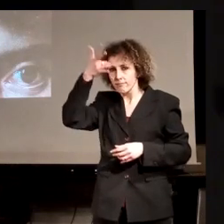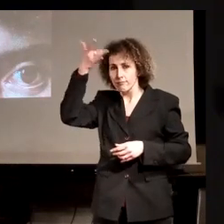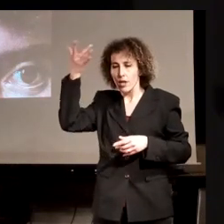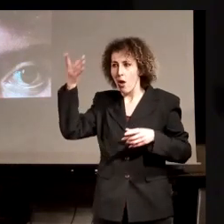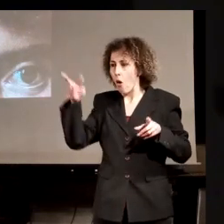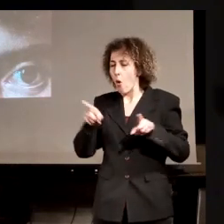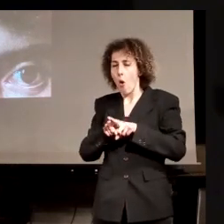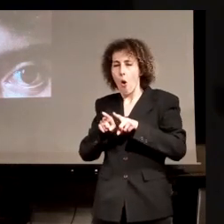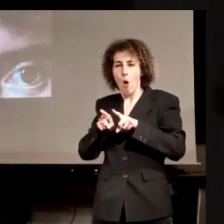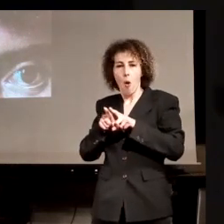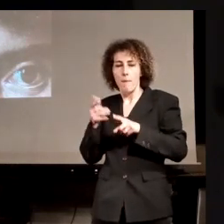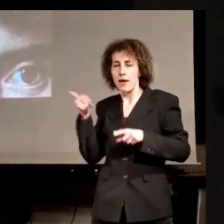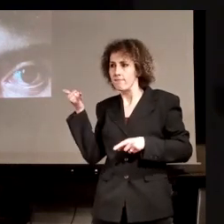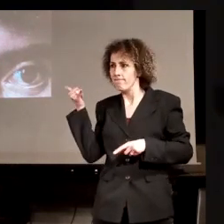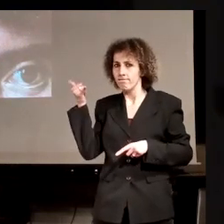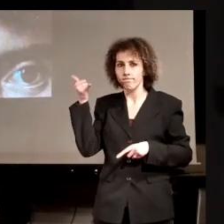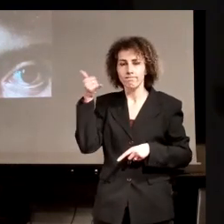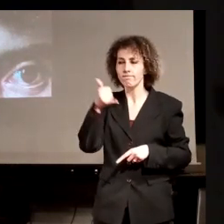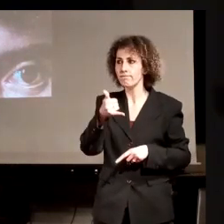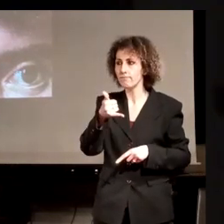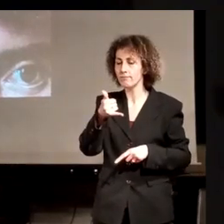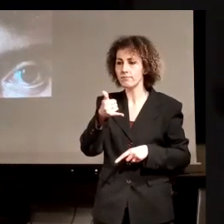una tentazione omicida